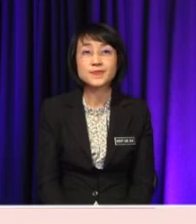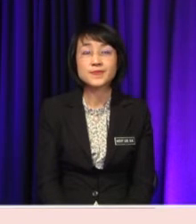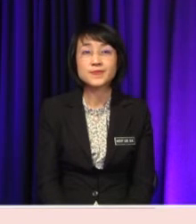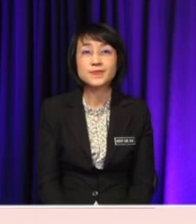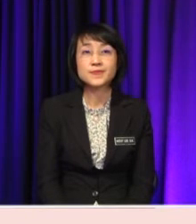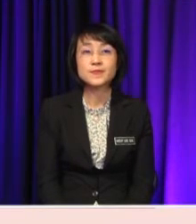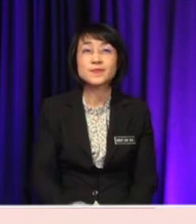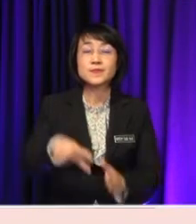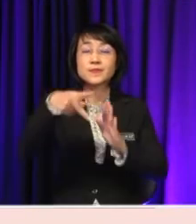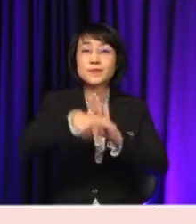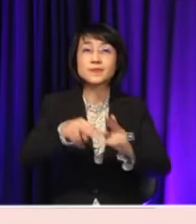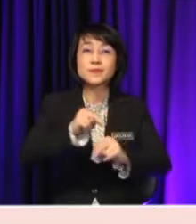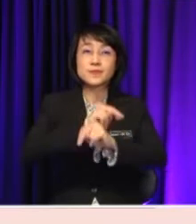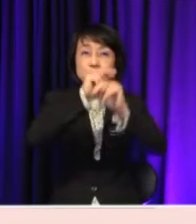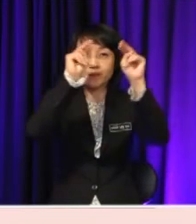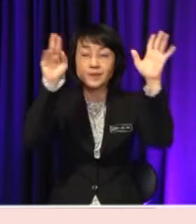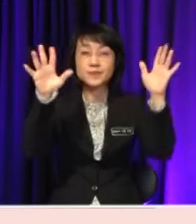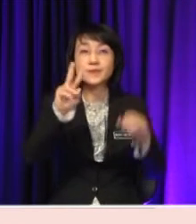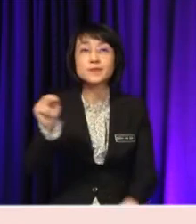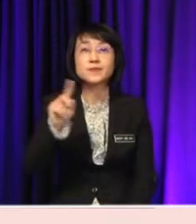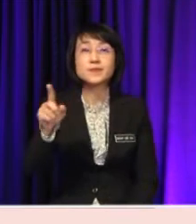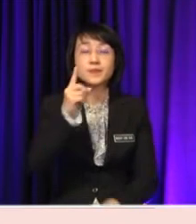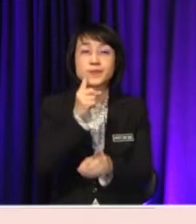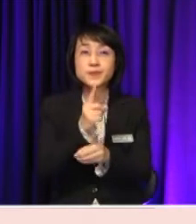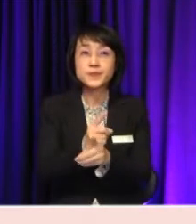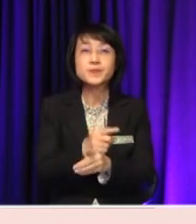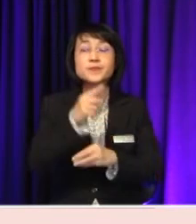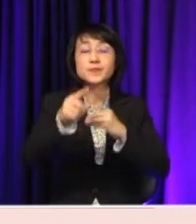pernyataan menikah benar mengenai ciri iklim